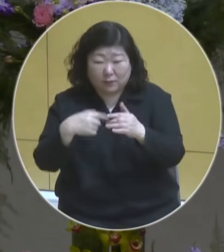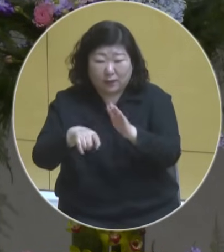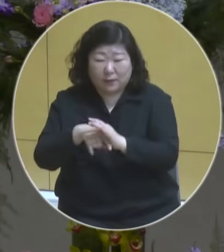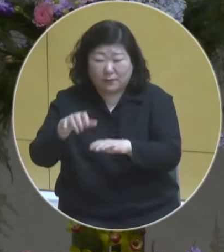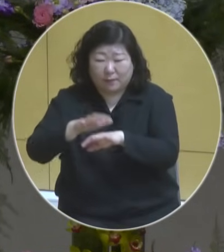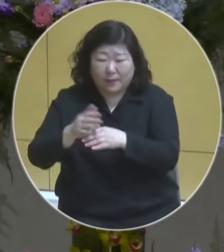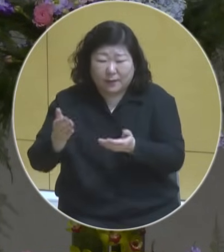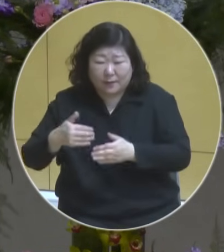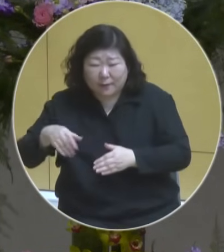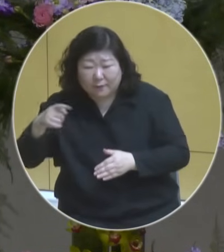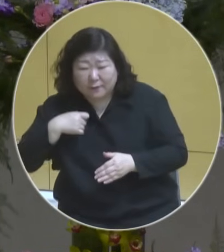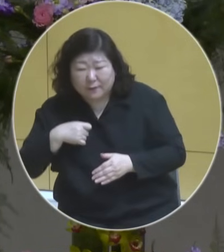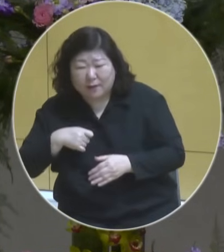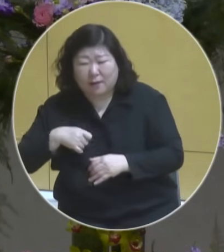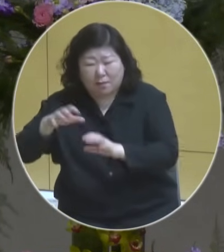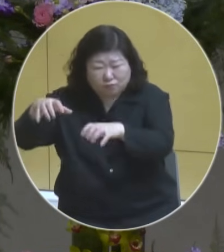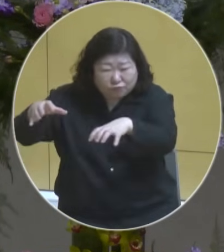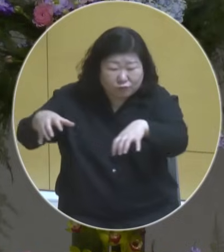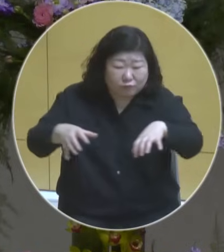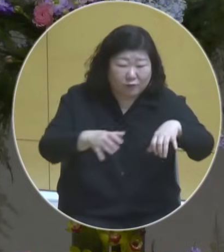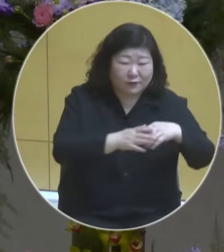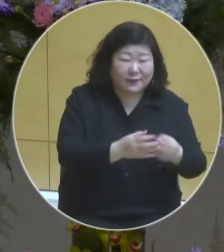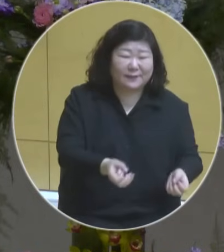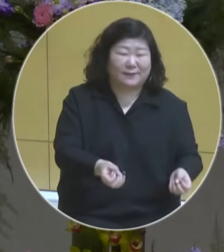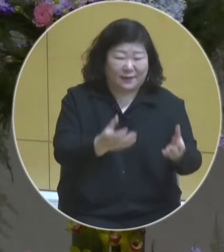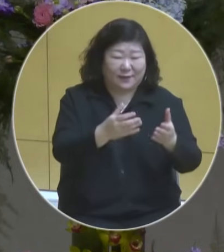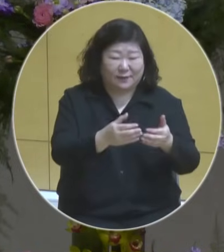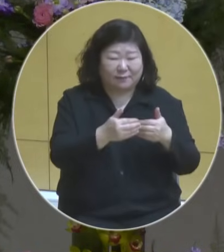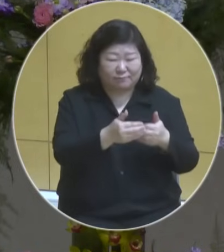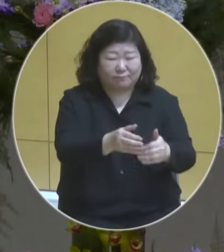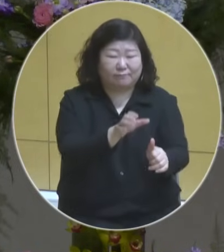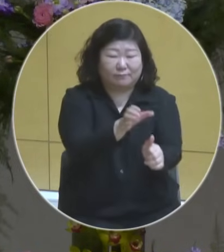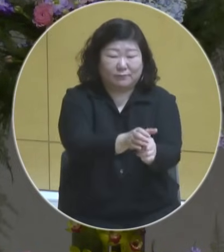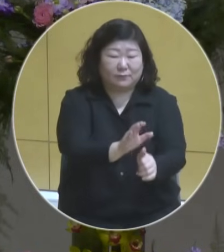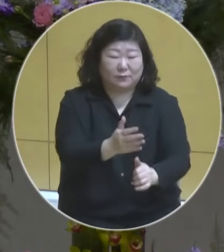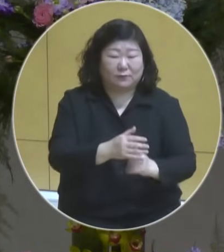제사를 지내게 했고 변화를 둔 것을 보게